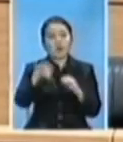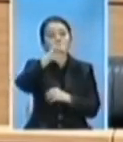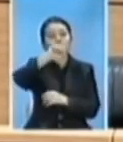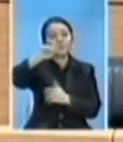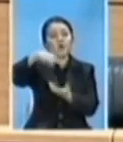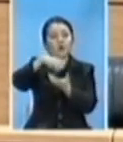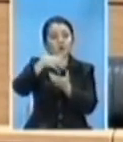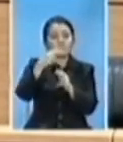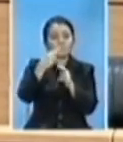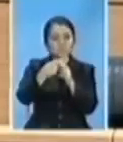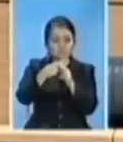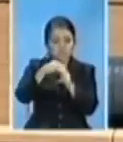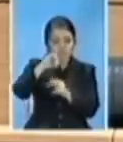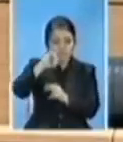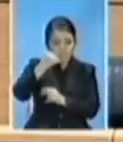ละเอียดผมอีกว่า